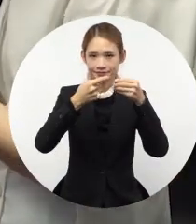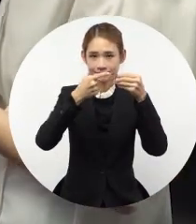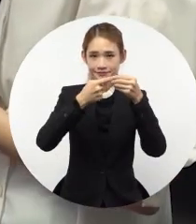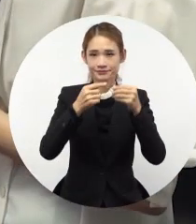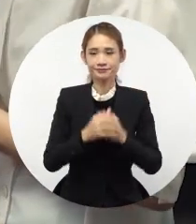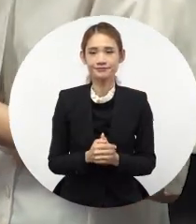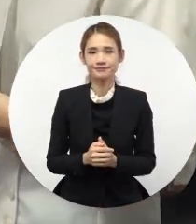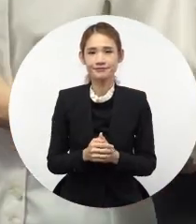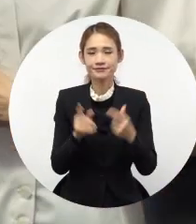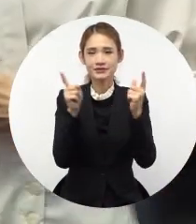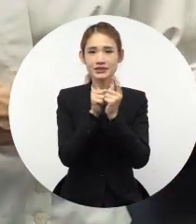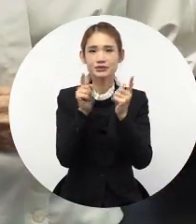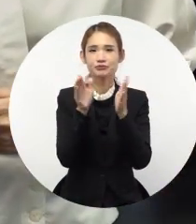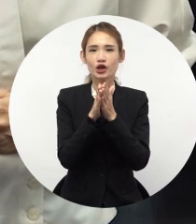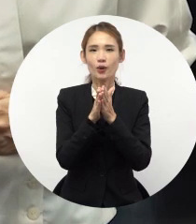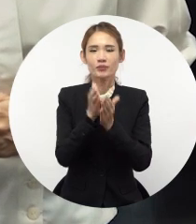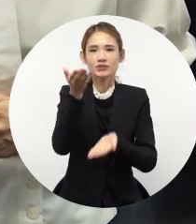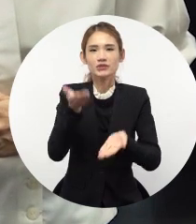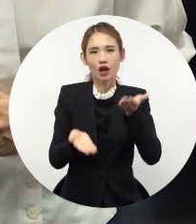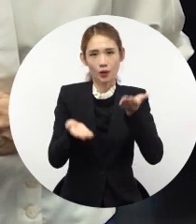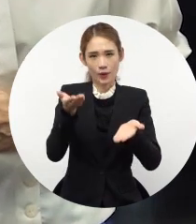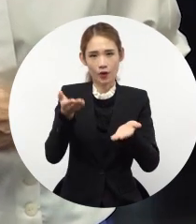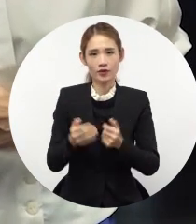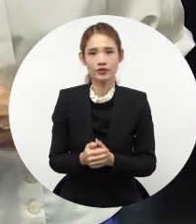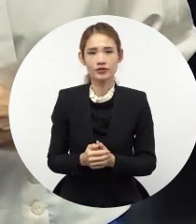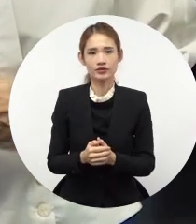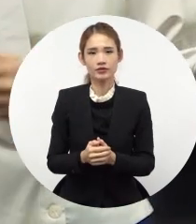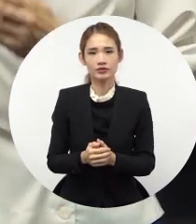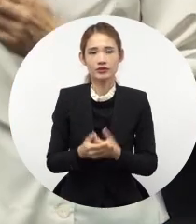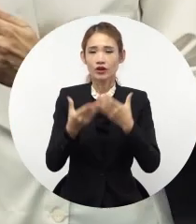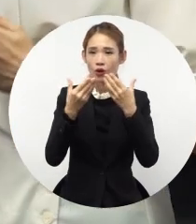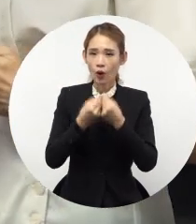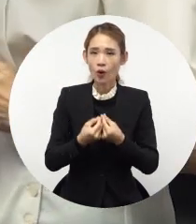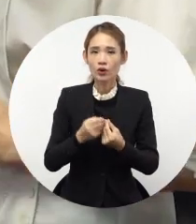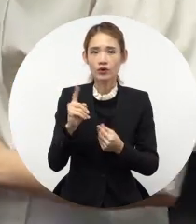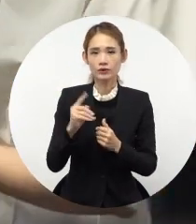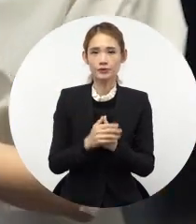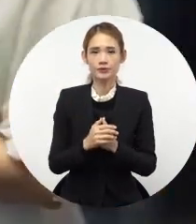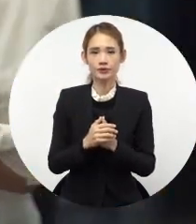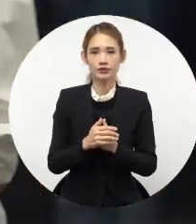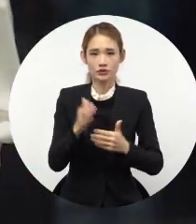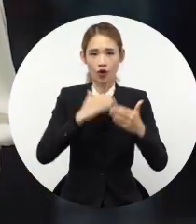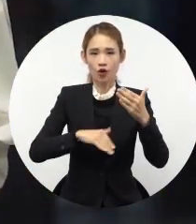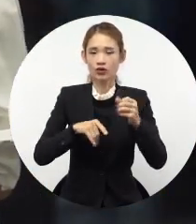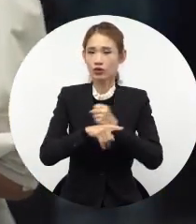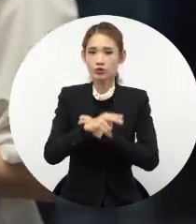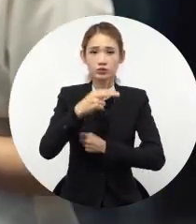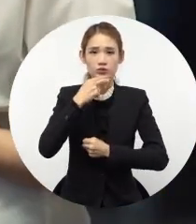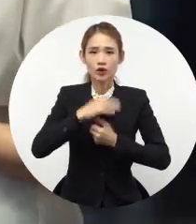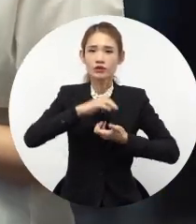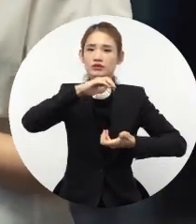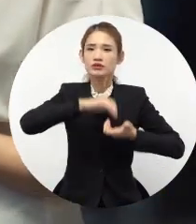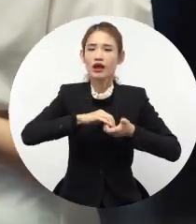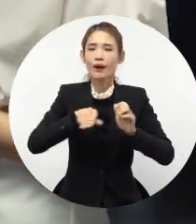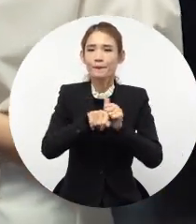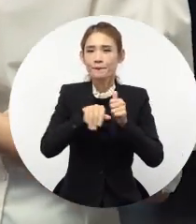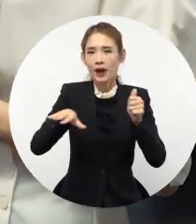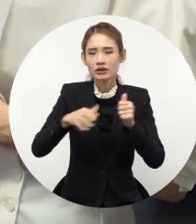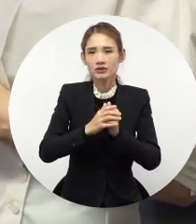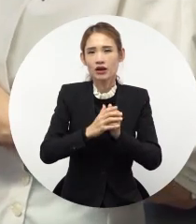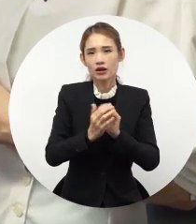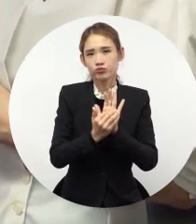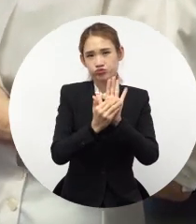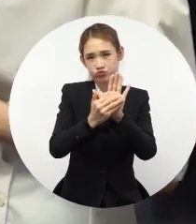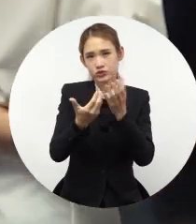같은데요. 먼저 직접 차별 말씀드리겠습니다. 이 경우는 정당한 사유 없이 제한,